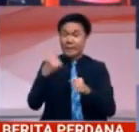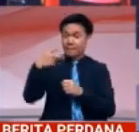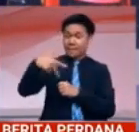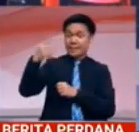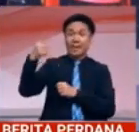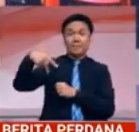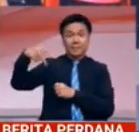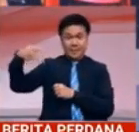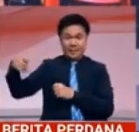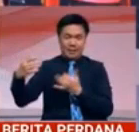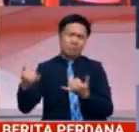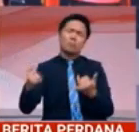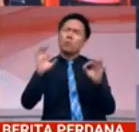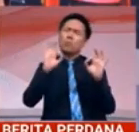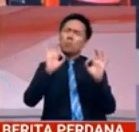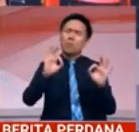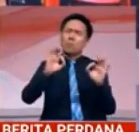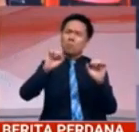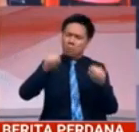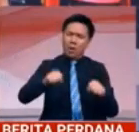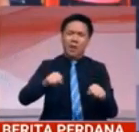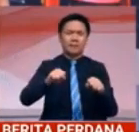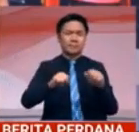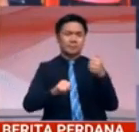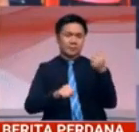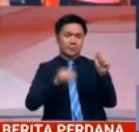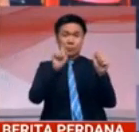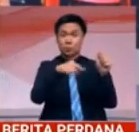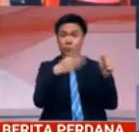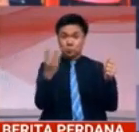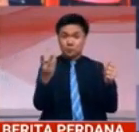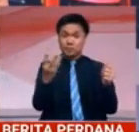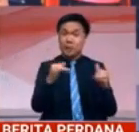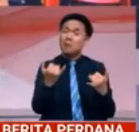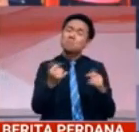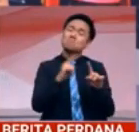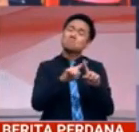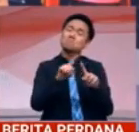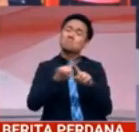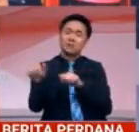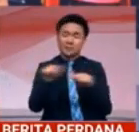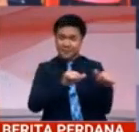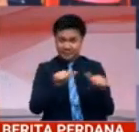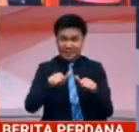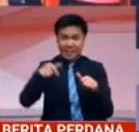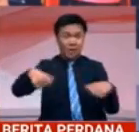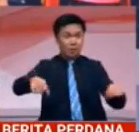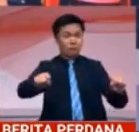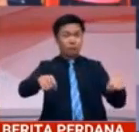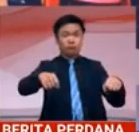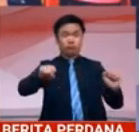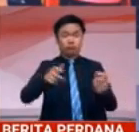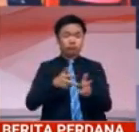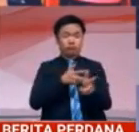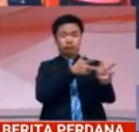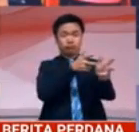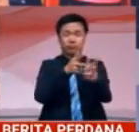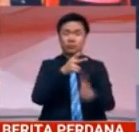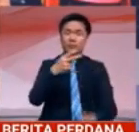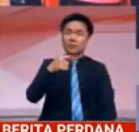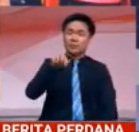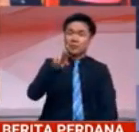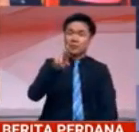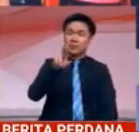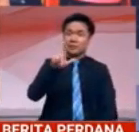Pergerakan Pemulihan PKPP bermula 10 Jun lalu. Memulakan semula aktiviti kumpulan pemilik motosikal Harley Davidson